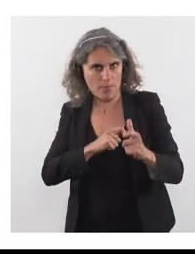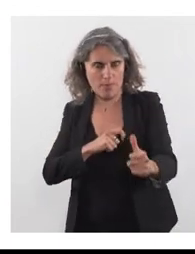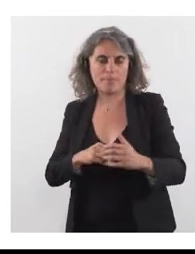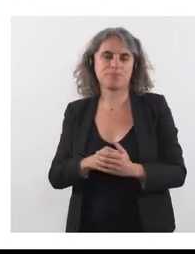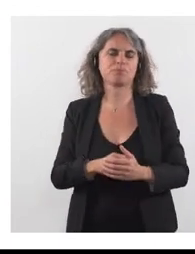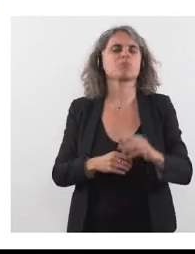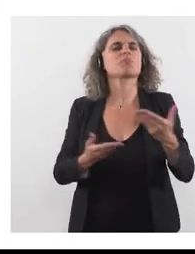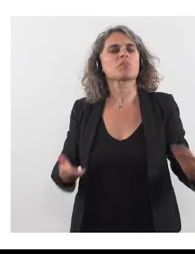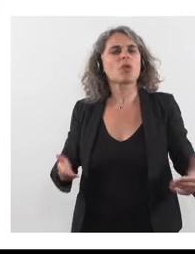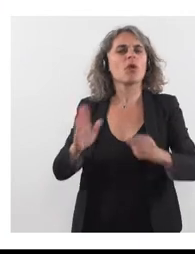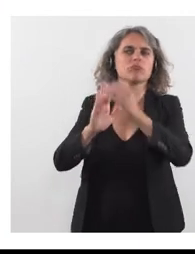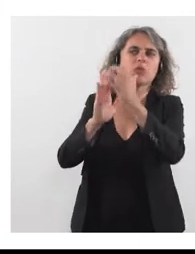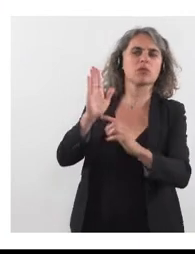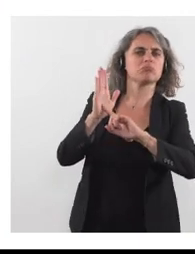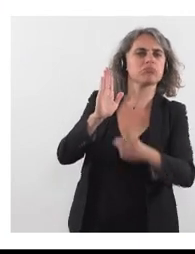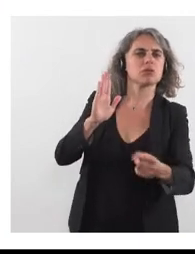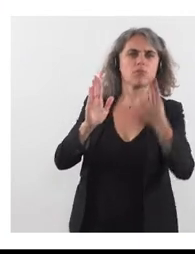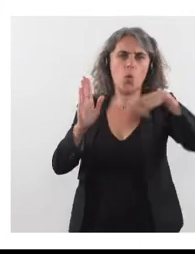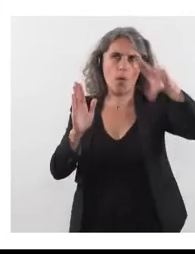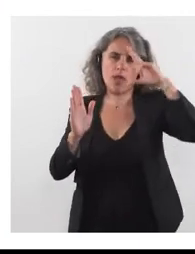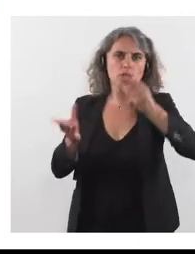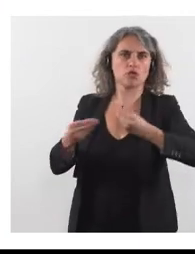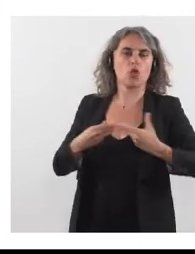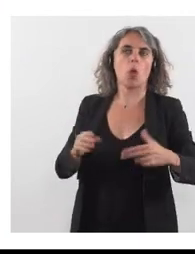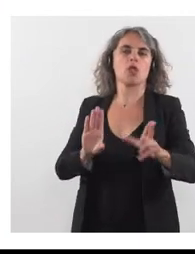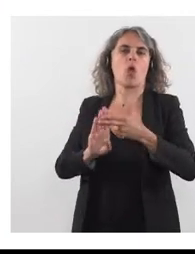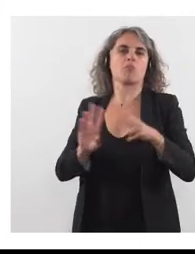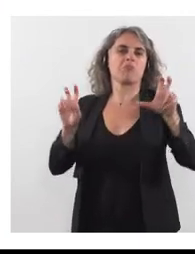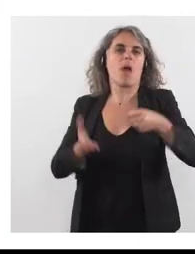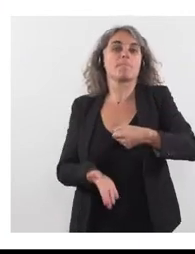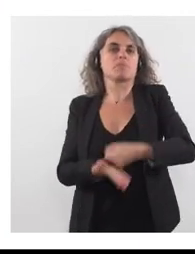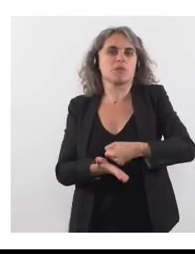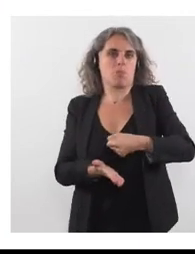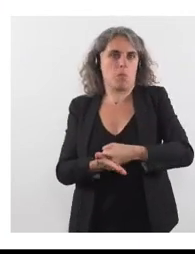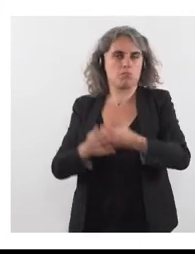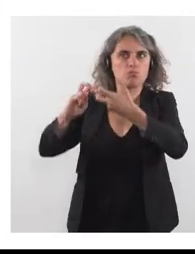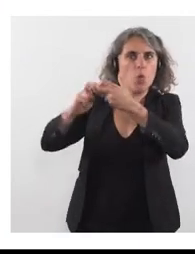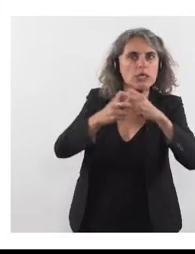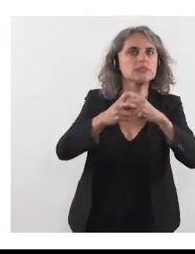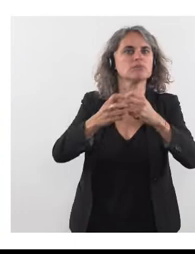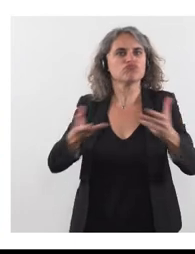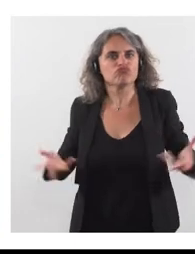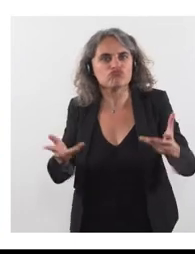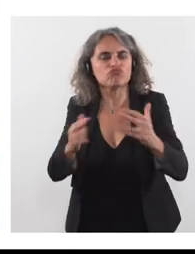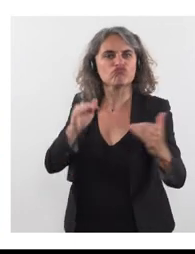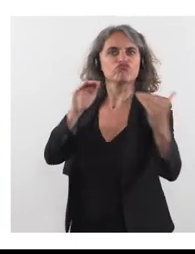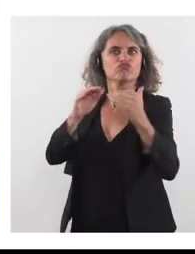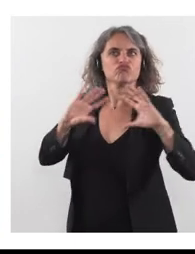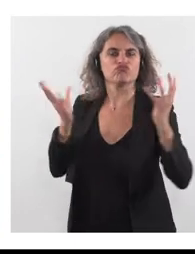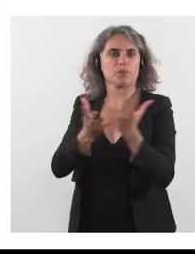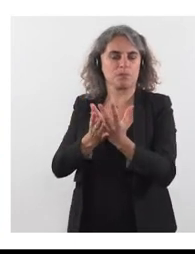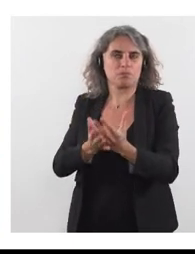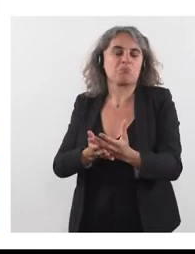européennes nous offrent des normes minimales pour l'instauration de ces organismes de promotion de l'égalité de traitement,